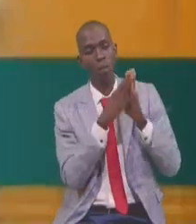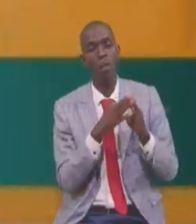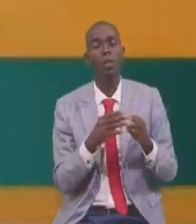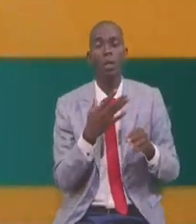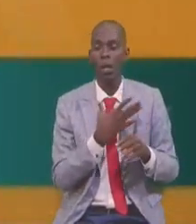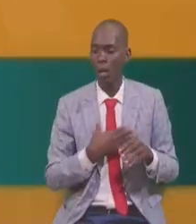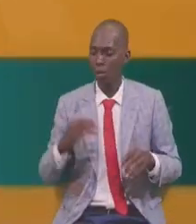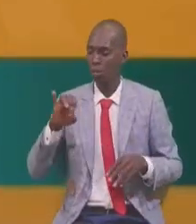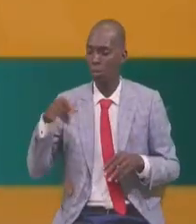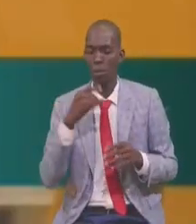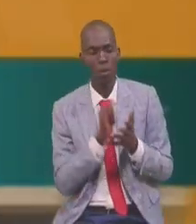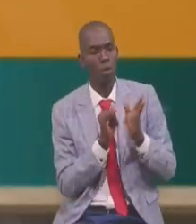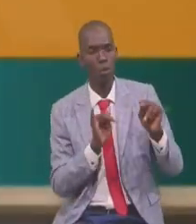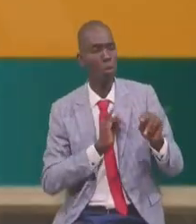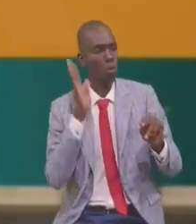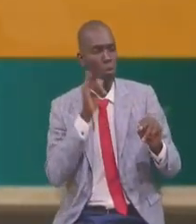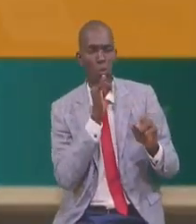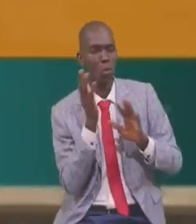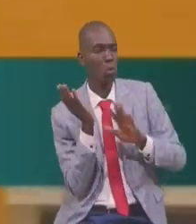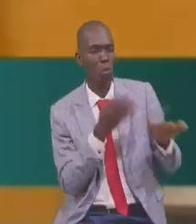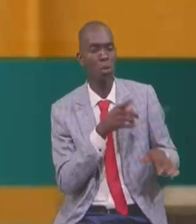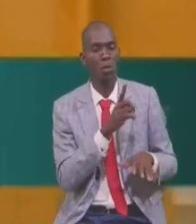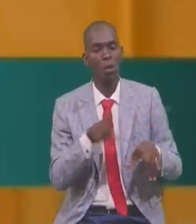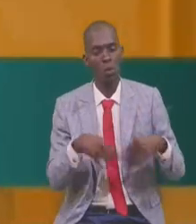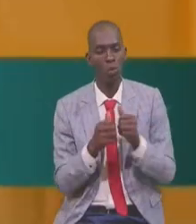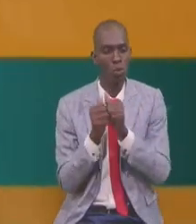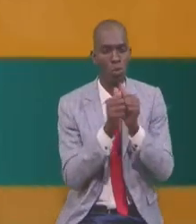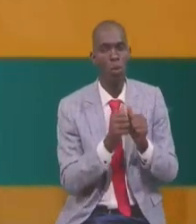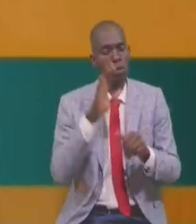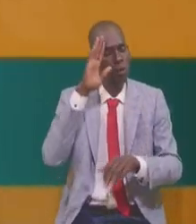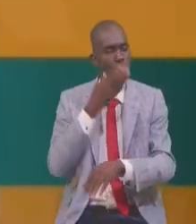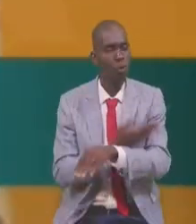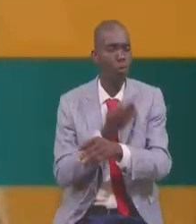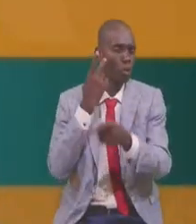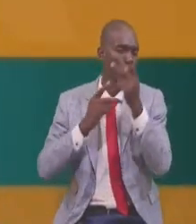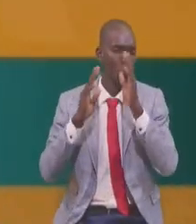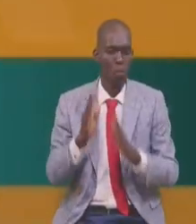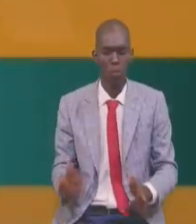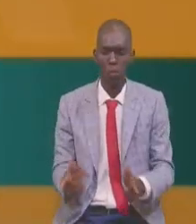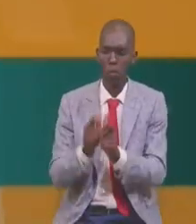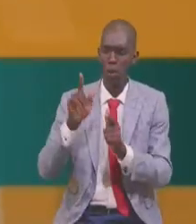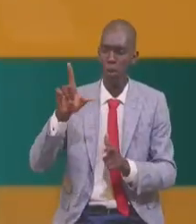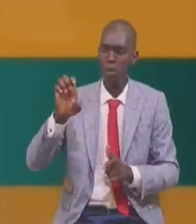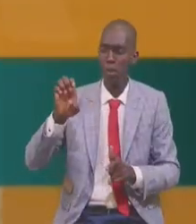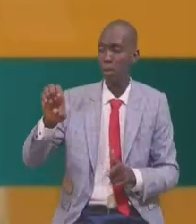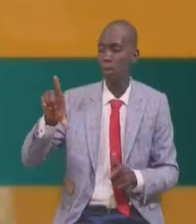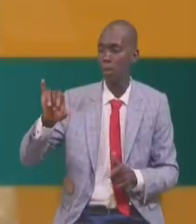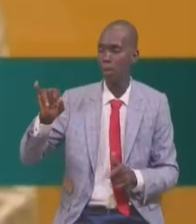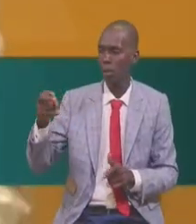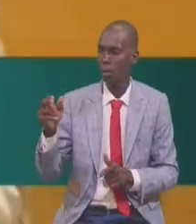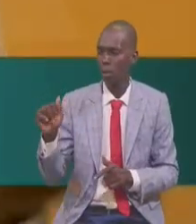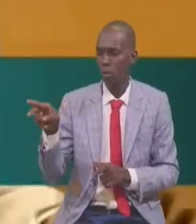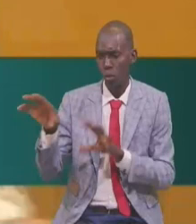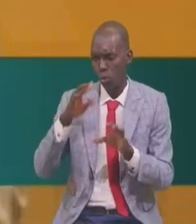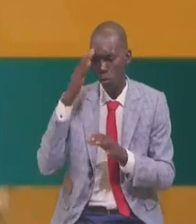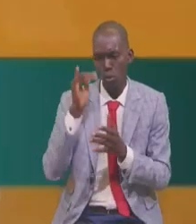ils allaient ensemble. Et les filles des prophètes sont venues. Est-ce que tu sais que Dieu va enlever ton maître de